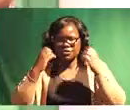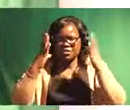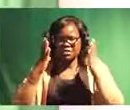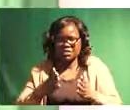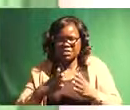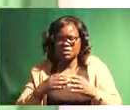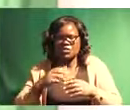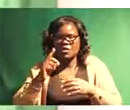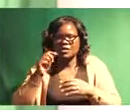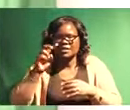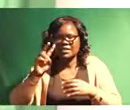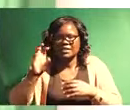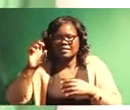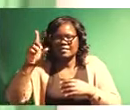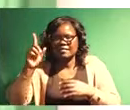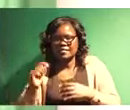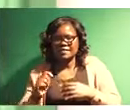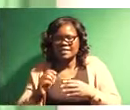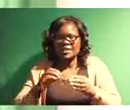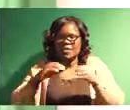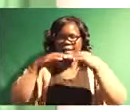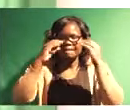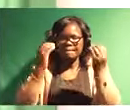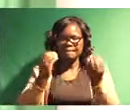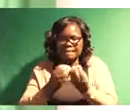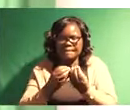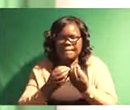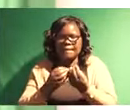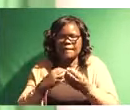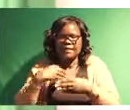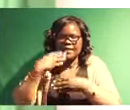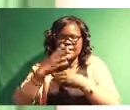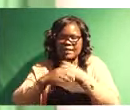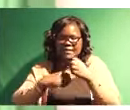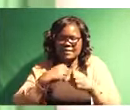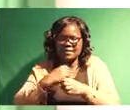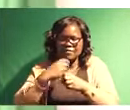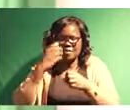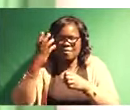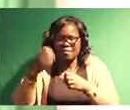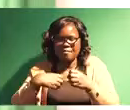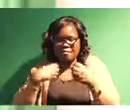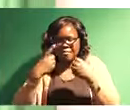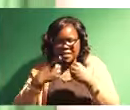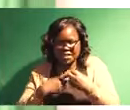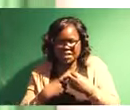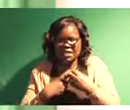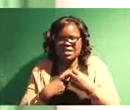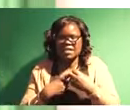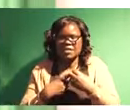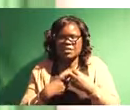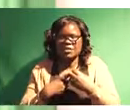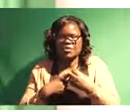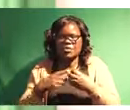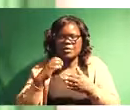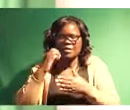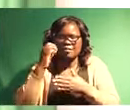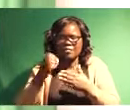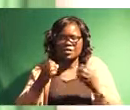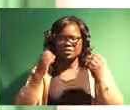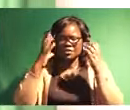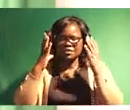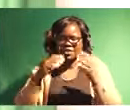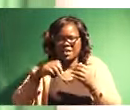our TVETs. Na katika budget yetu ya mwaka unafuata kuanzia mwezi wa sita, tutaajiri